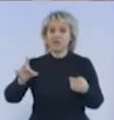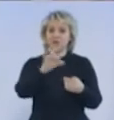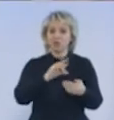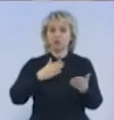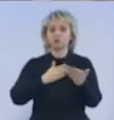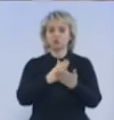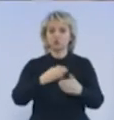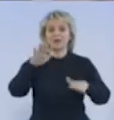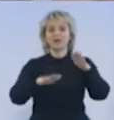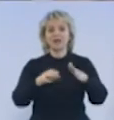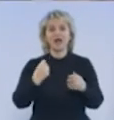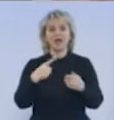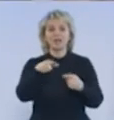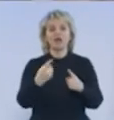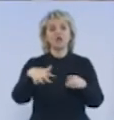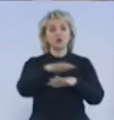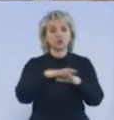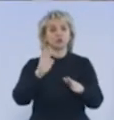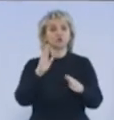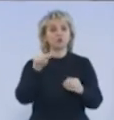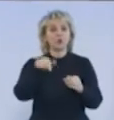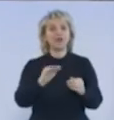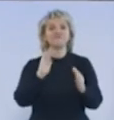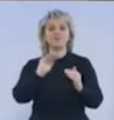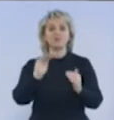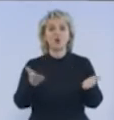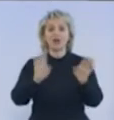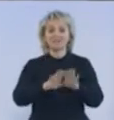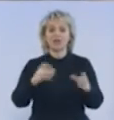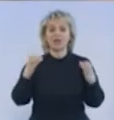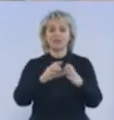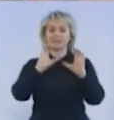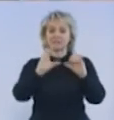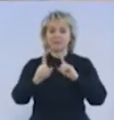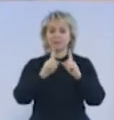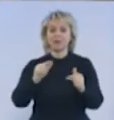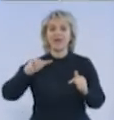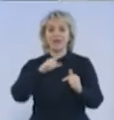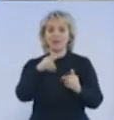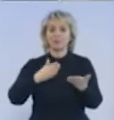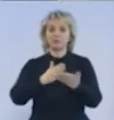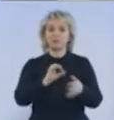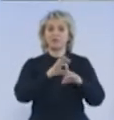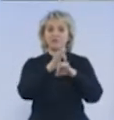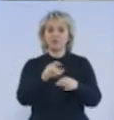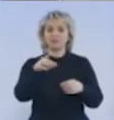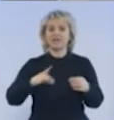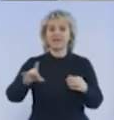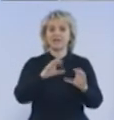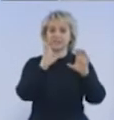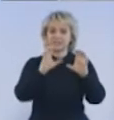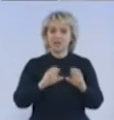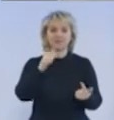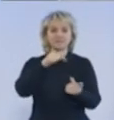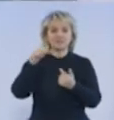региональную службы регулирования алкорынка, то станут только в федеральную. Комитет Заксобрания по экономической политике приводит региональное